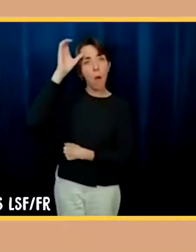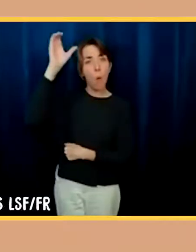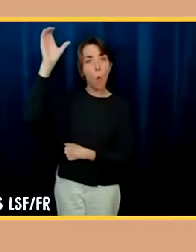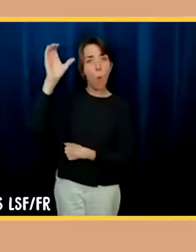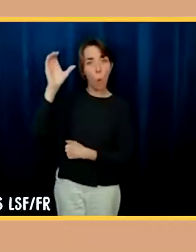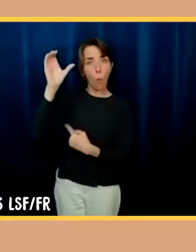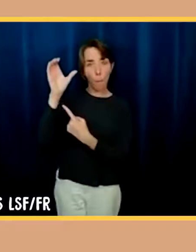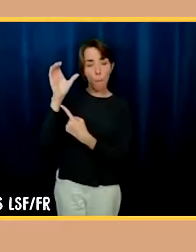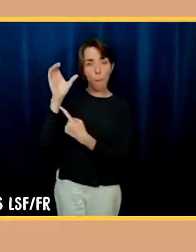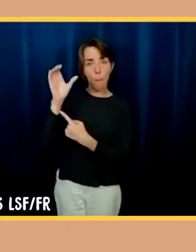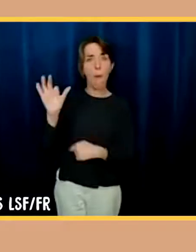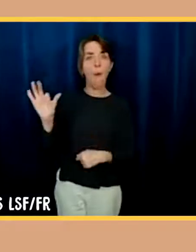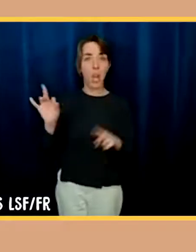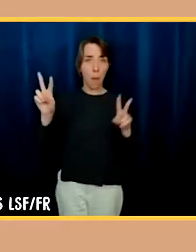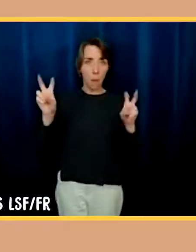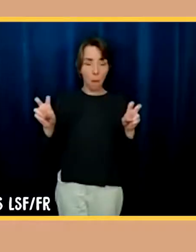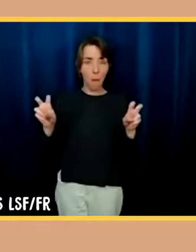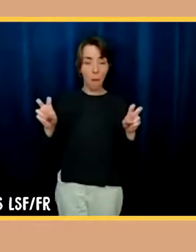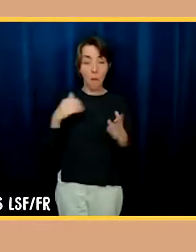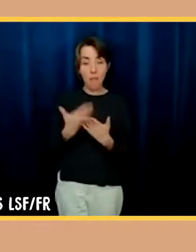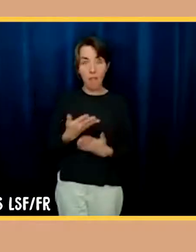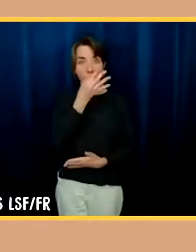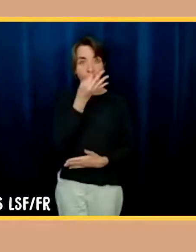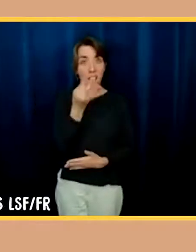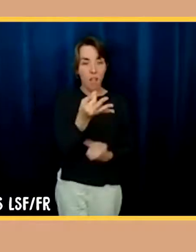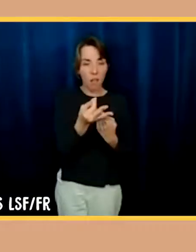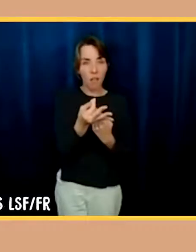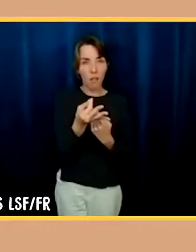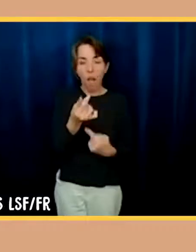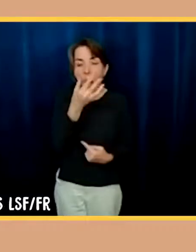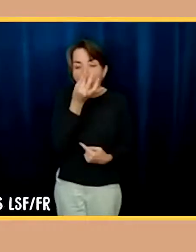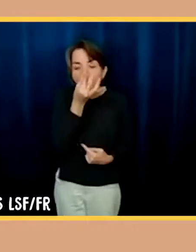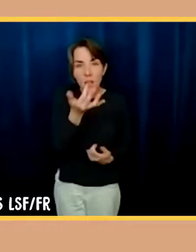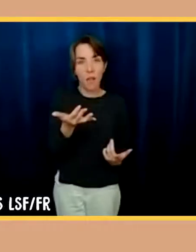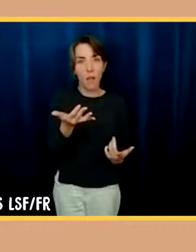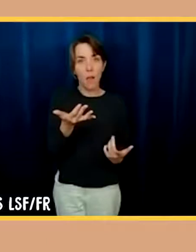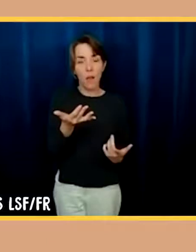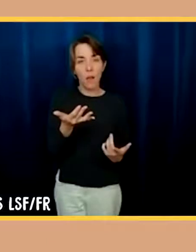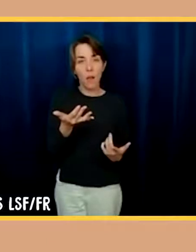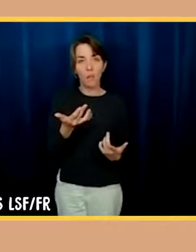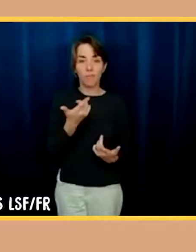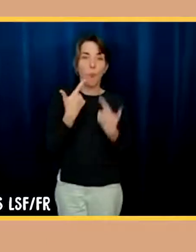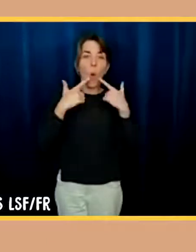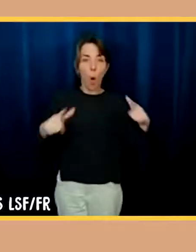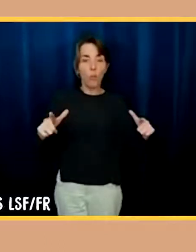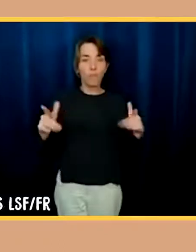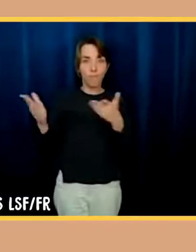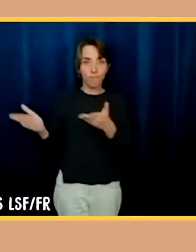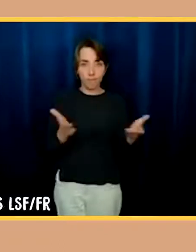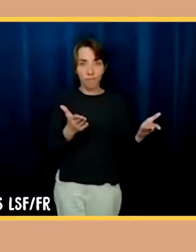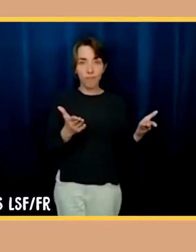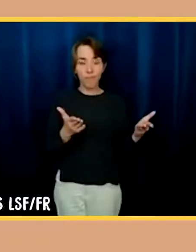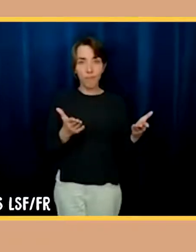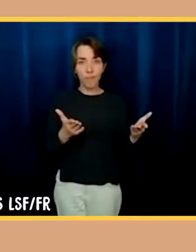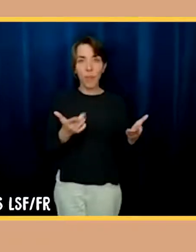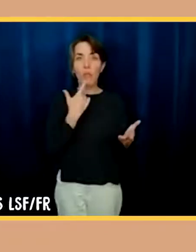de fitra, et c'est vraiment l'instinct, ce qui est instinctif, et on dit que le halal bayyin wa le haram bayyin, c'est-à-dire ce qui est